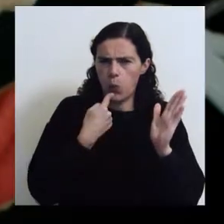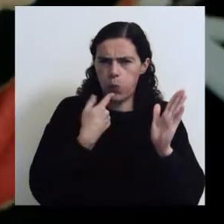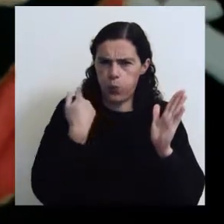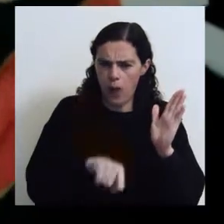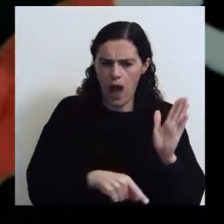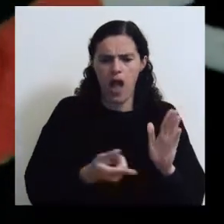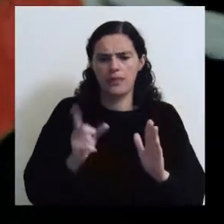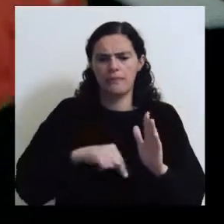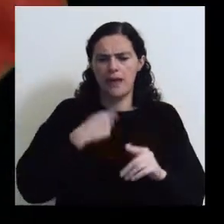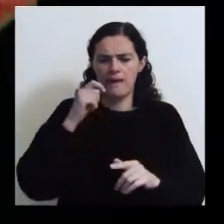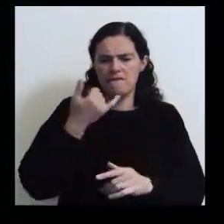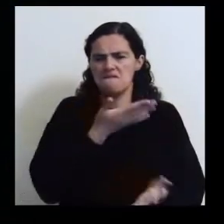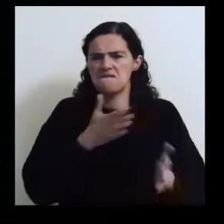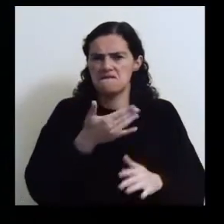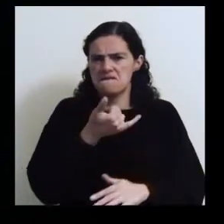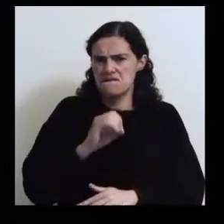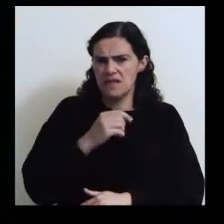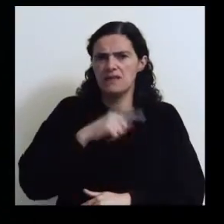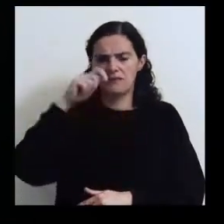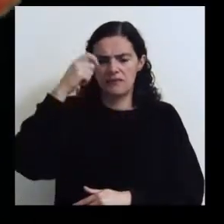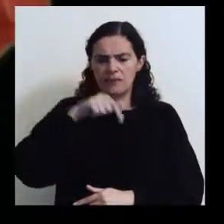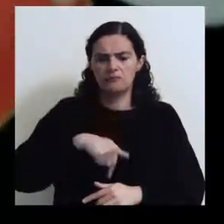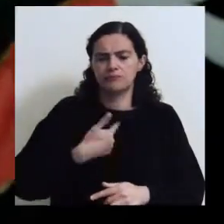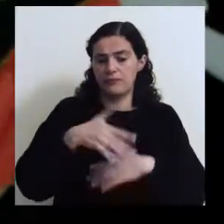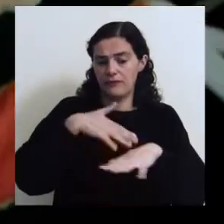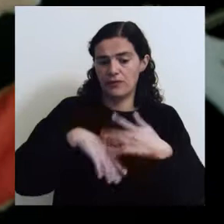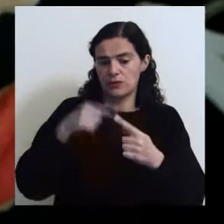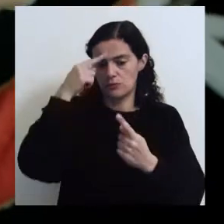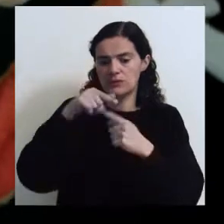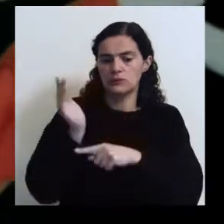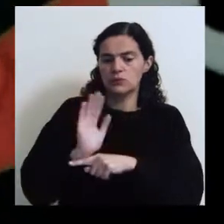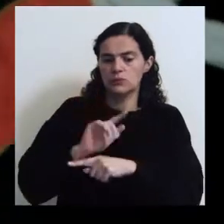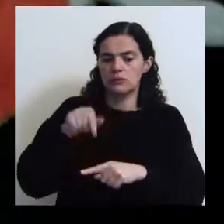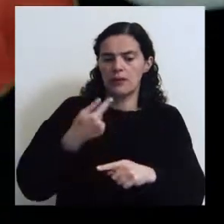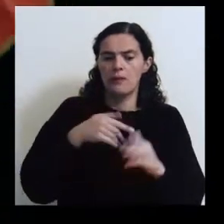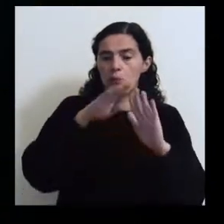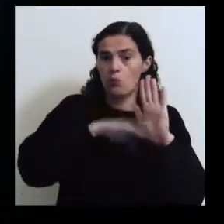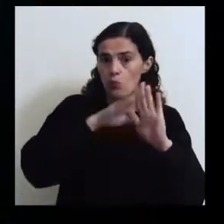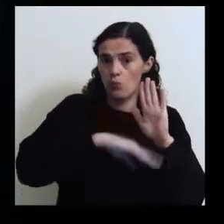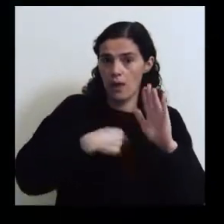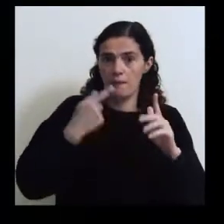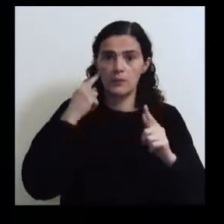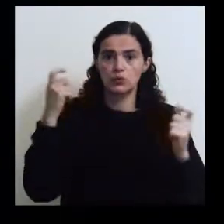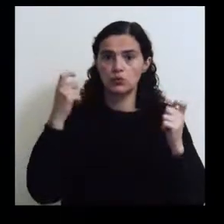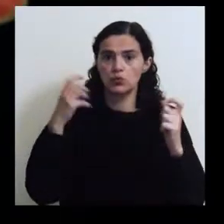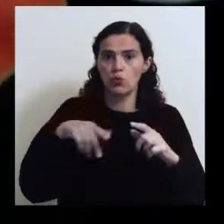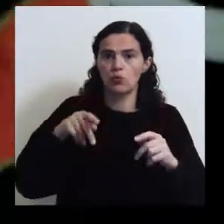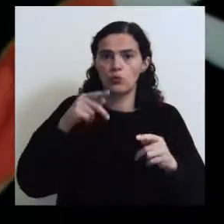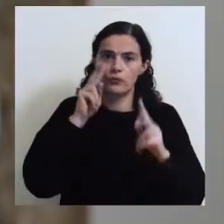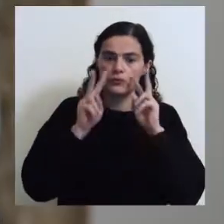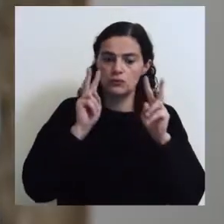livres, une vingtaine de films réalisés pour le cinéma, plus de 3000 émissions